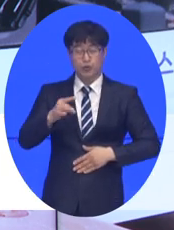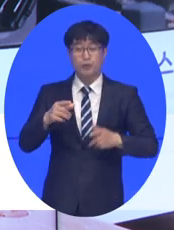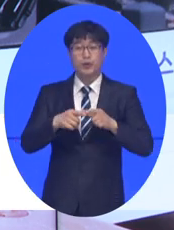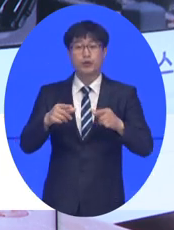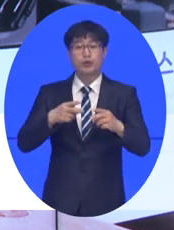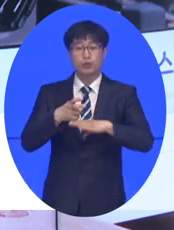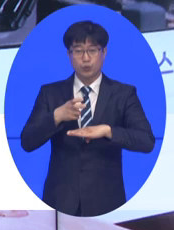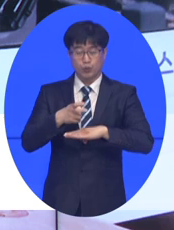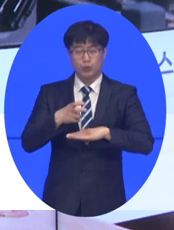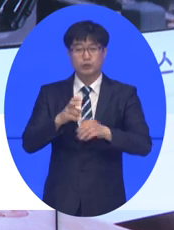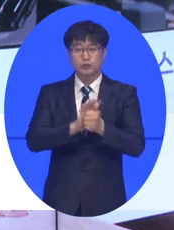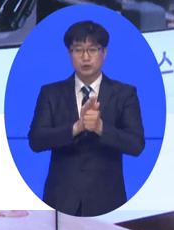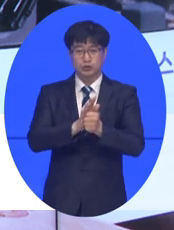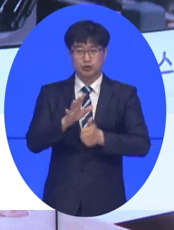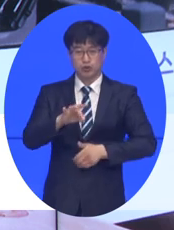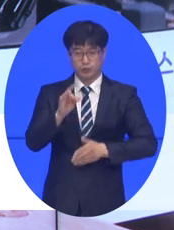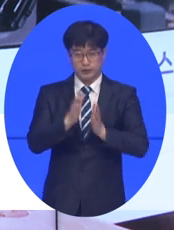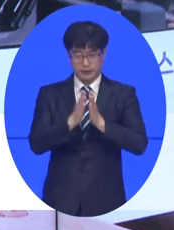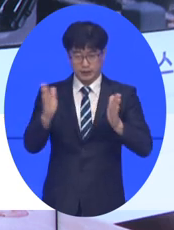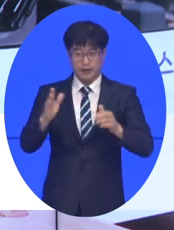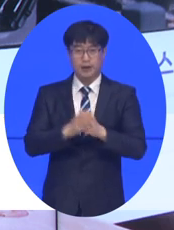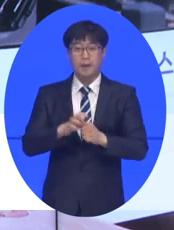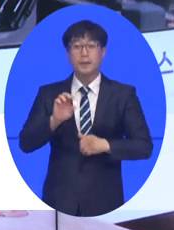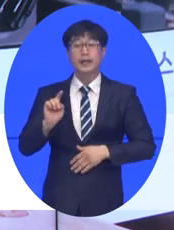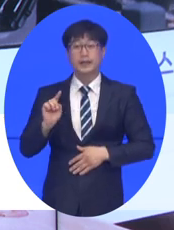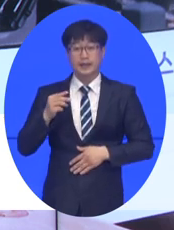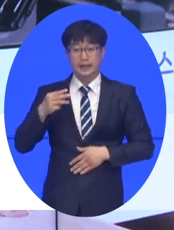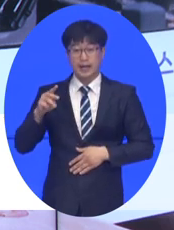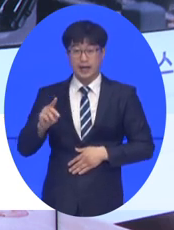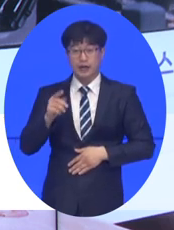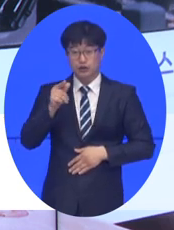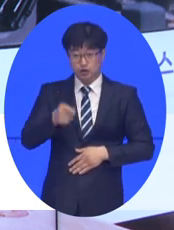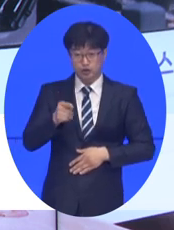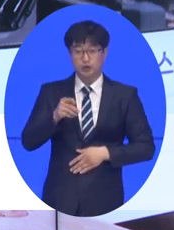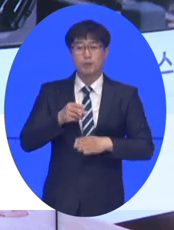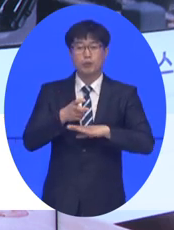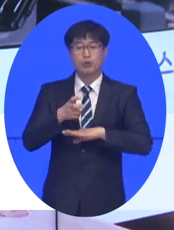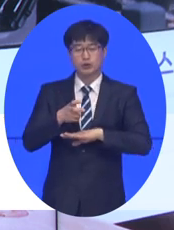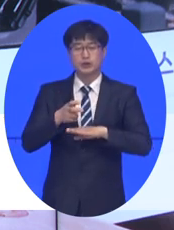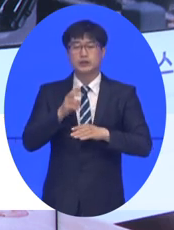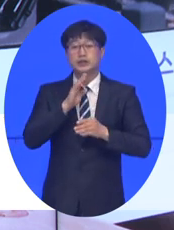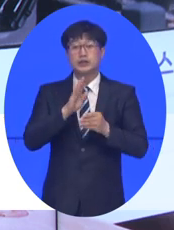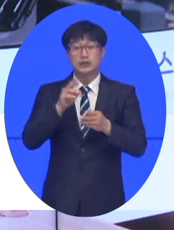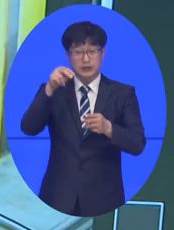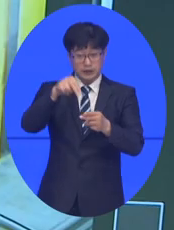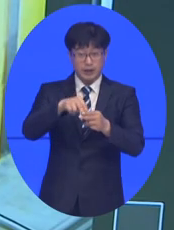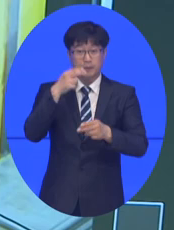판교 테크노빌리에서 시작됐는데요. 판타지 버스를 최창순 기자가 직접 타봤습니다.